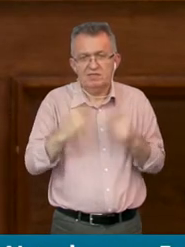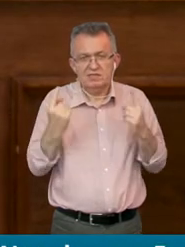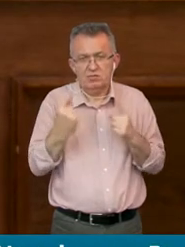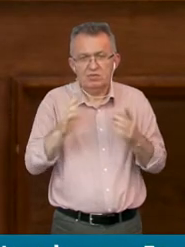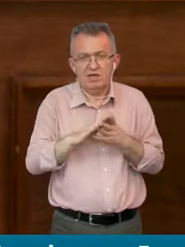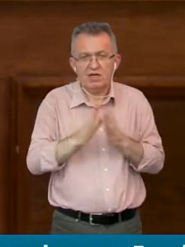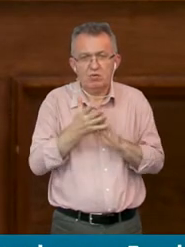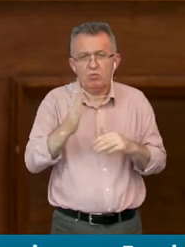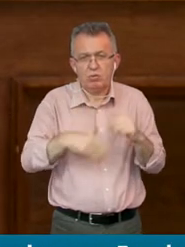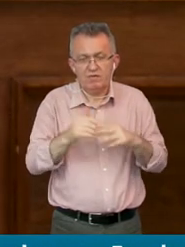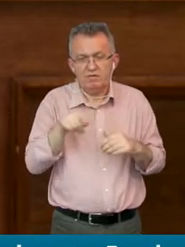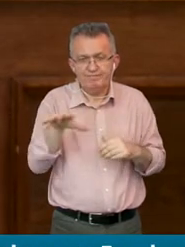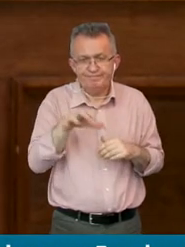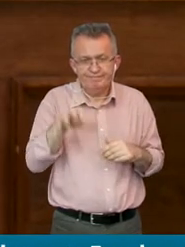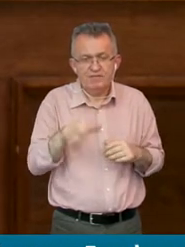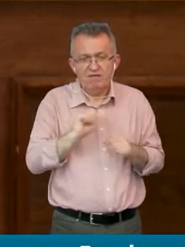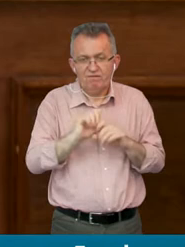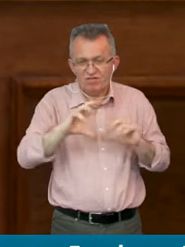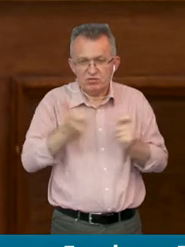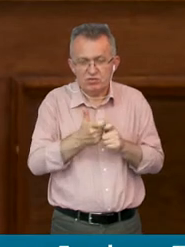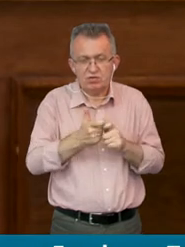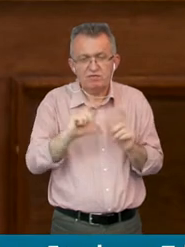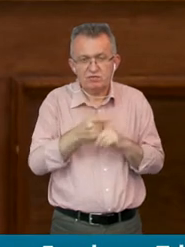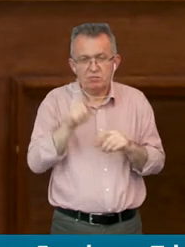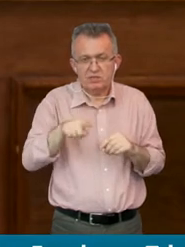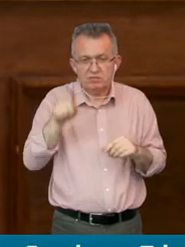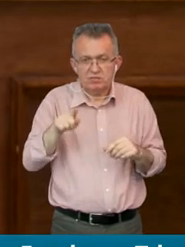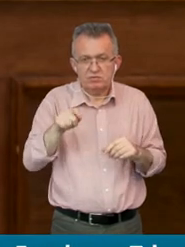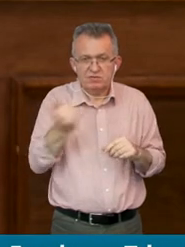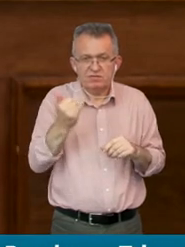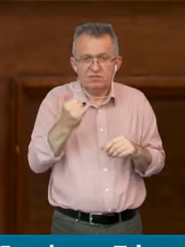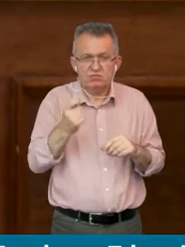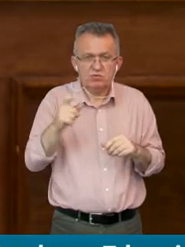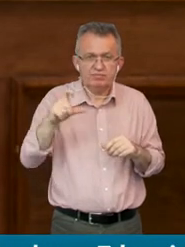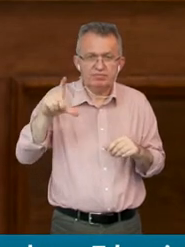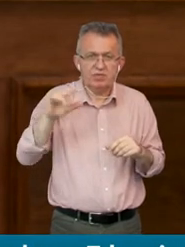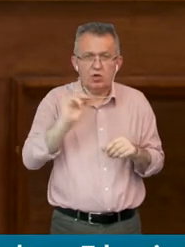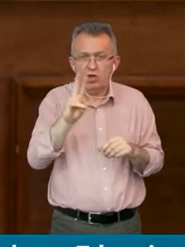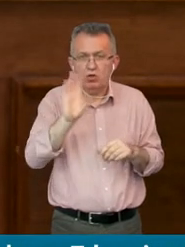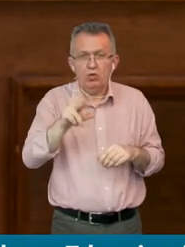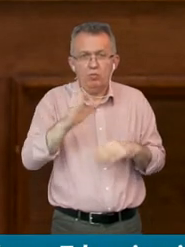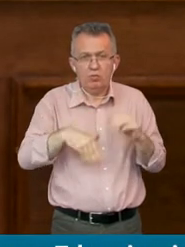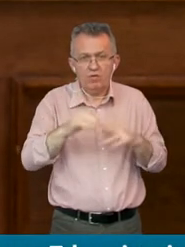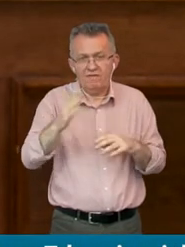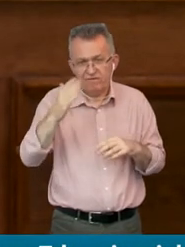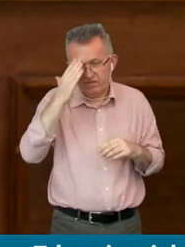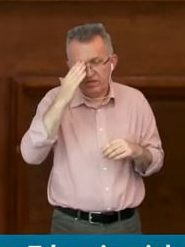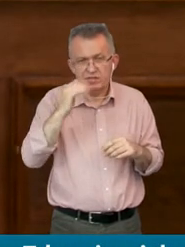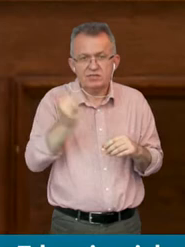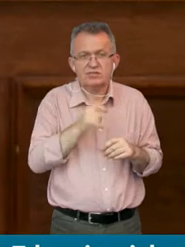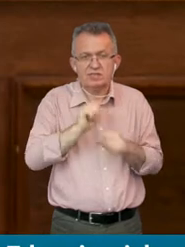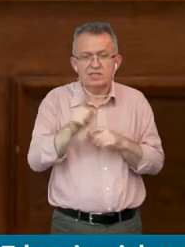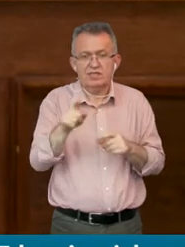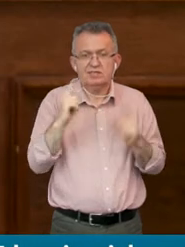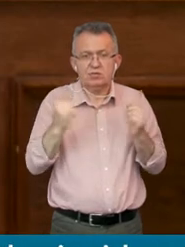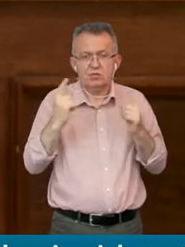na rynku budowlanym, że wszystko właściwie z miesiąca na miesiąc jest droższe. Każdy, kto buduje, wie, że jest taka